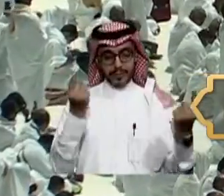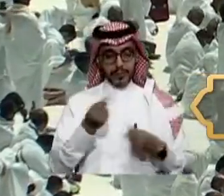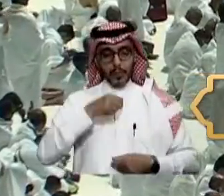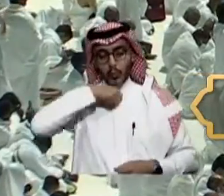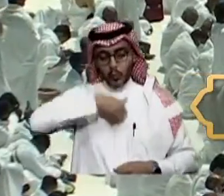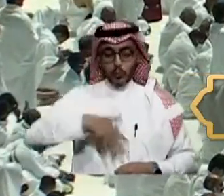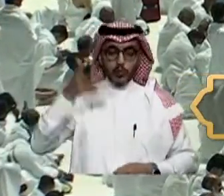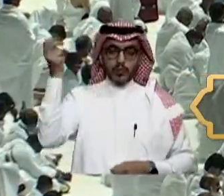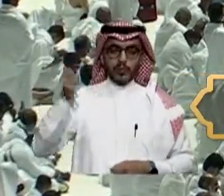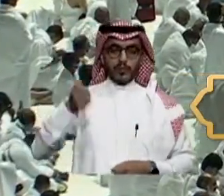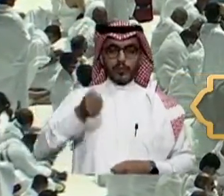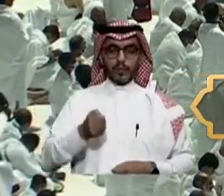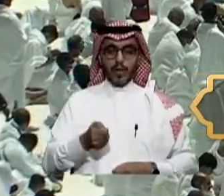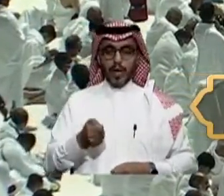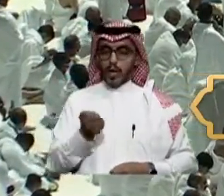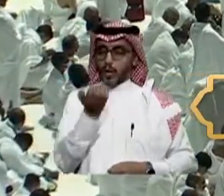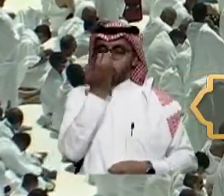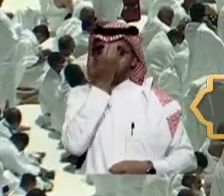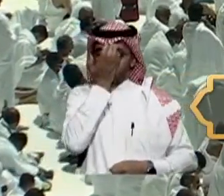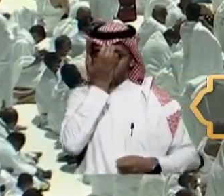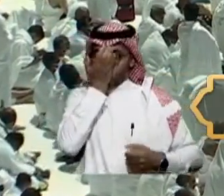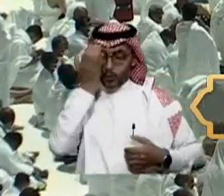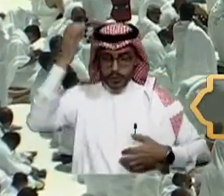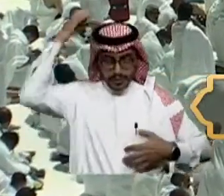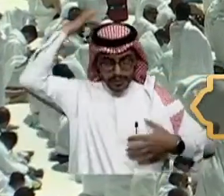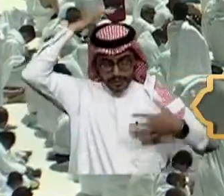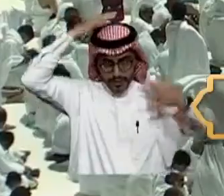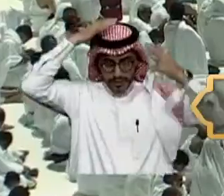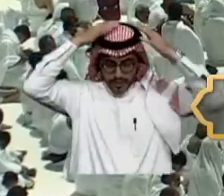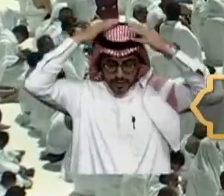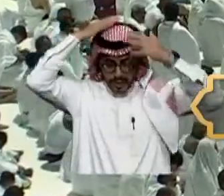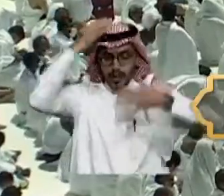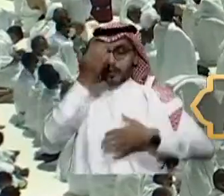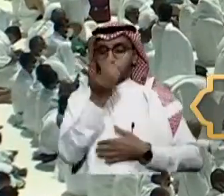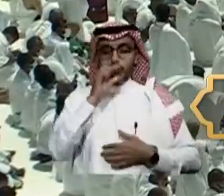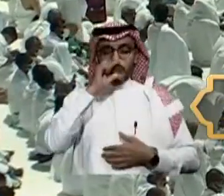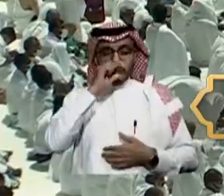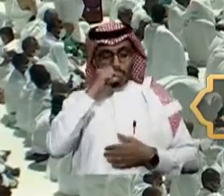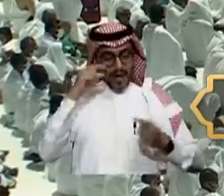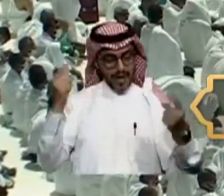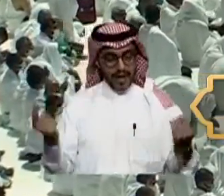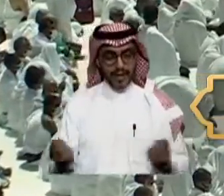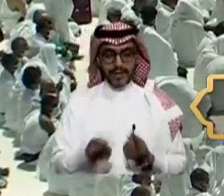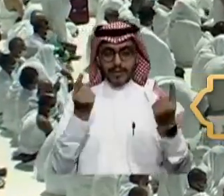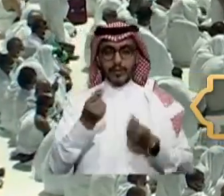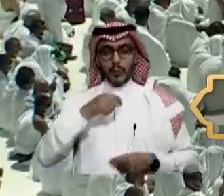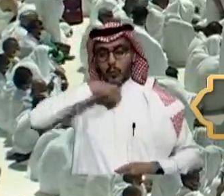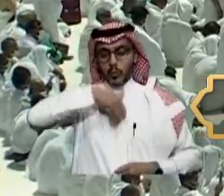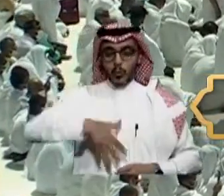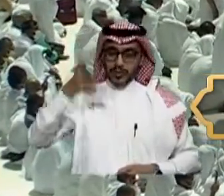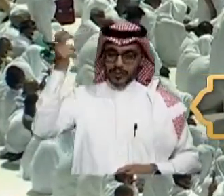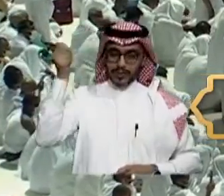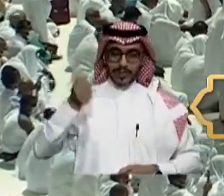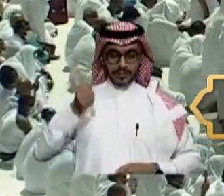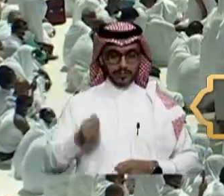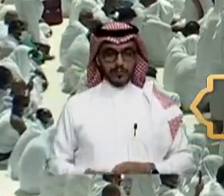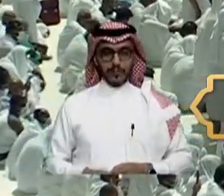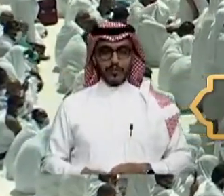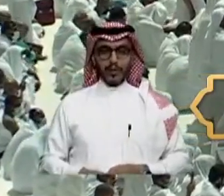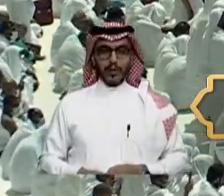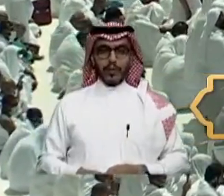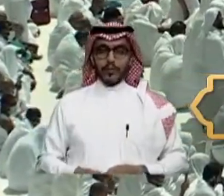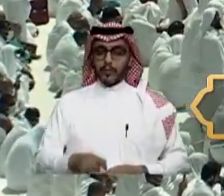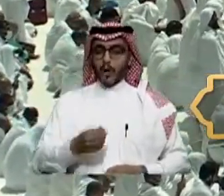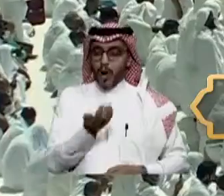عليه وسلم يصب الماء على راسه وهو صائم وكان صلوات الله وسلامه عليه